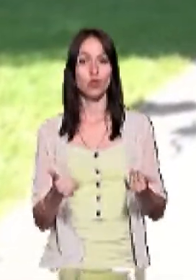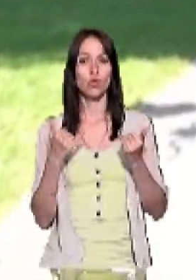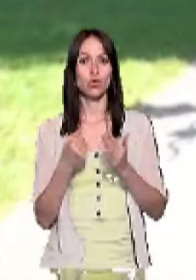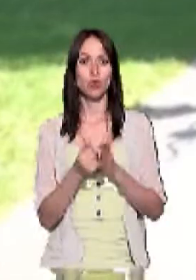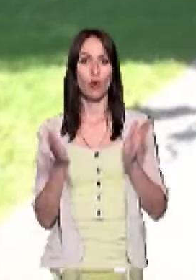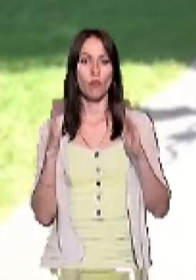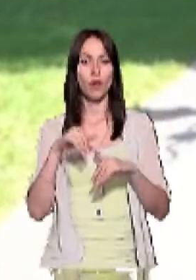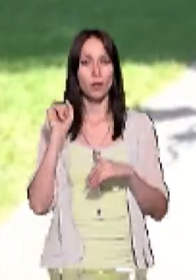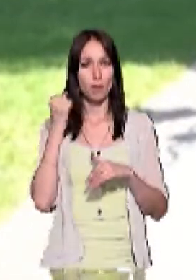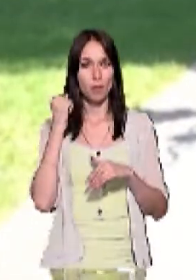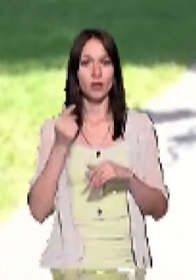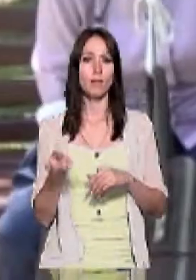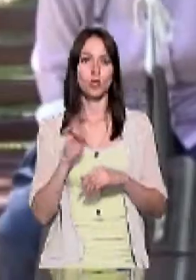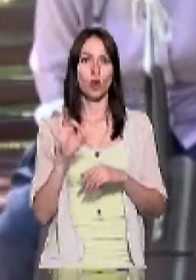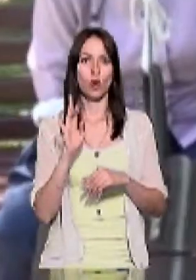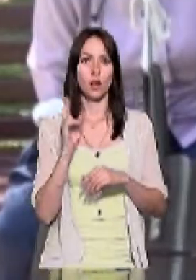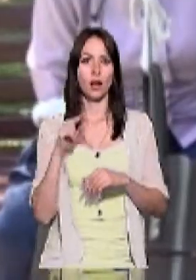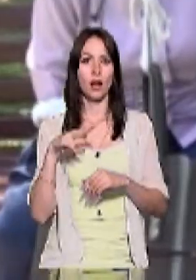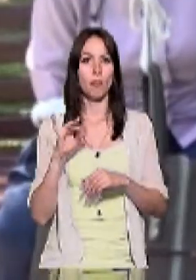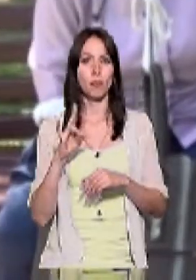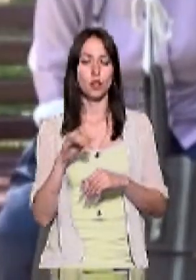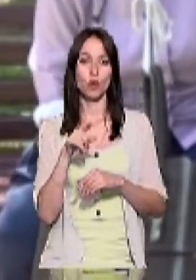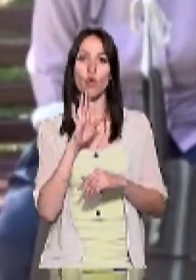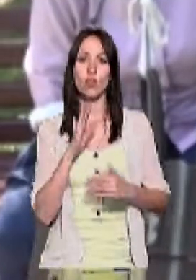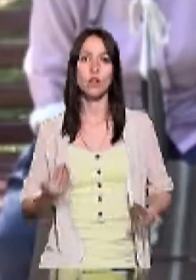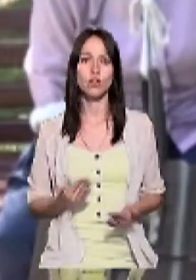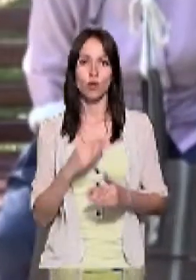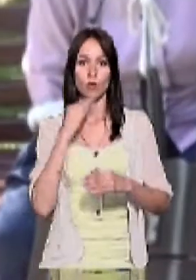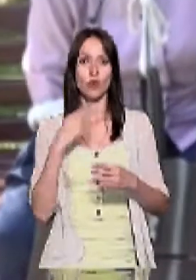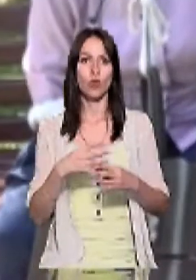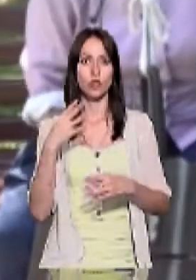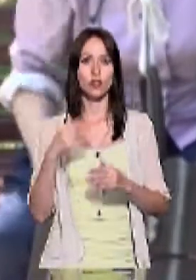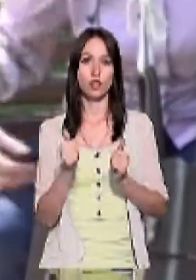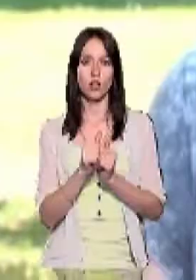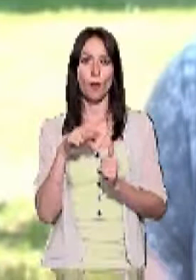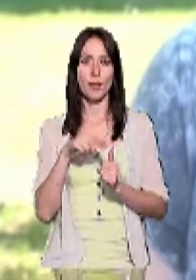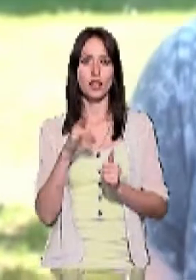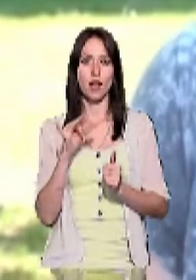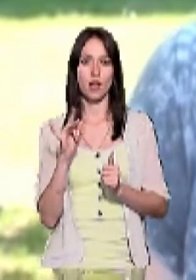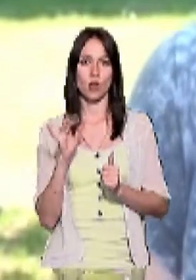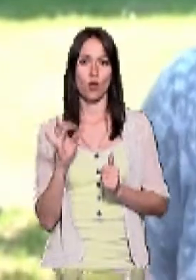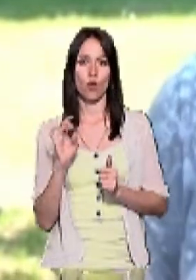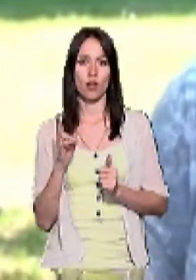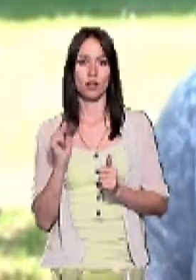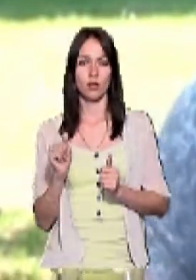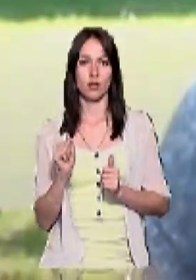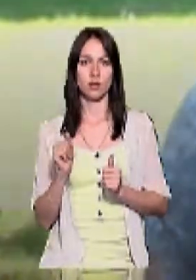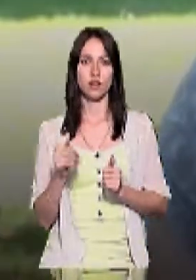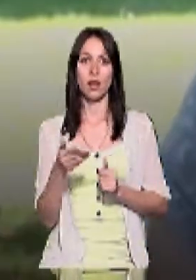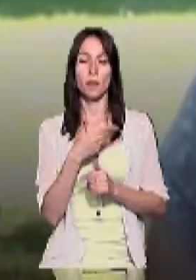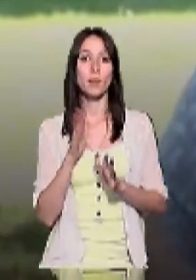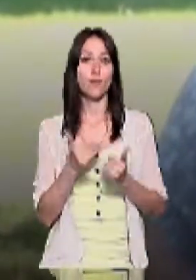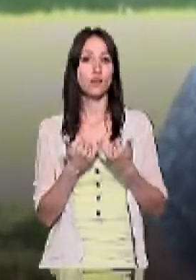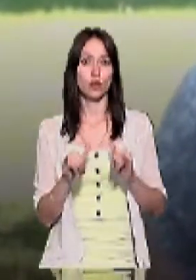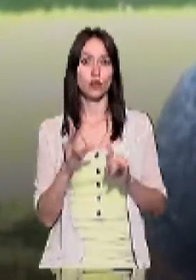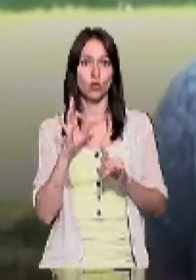поваленого пам'ятника прийшла Ольга Капленко. Вона мешкає у багатоповерхівці на проспекті Петра Григоренка. Ми, звичайно, у шоці, але